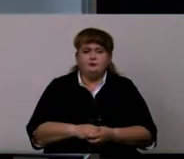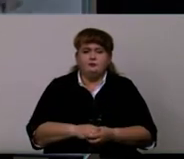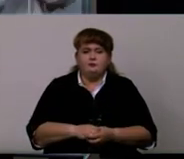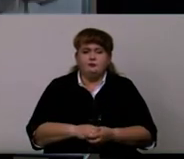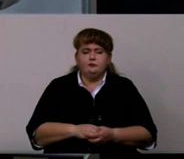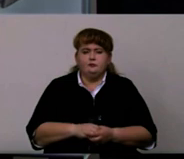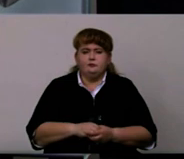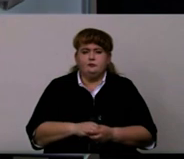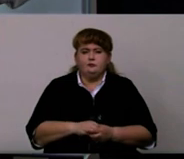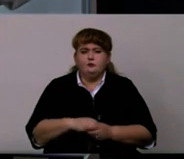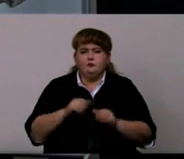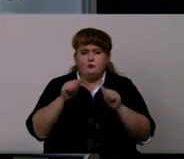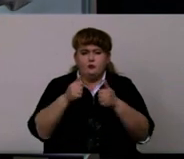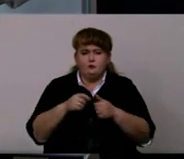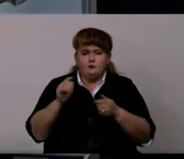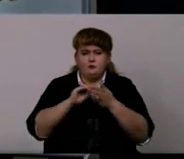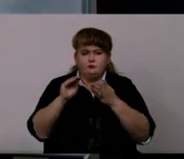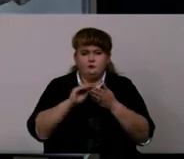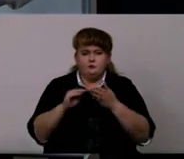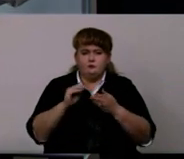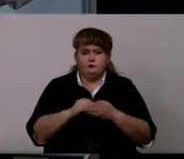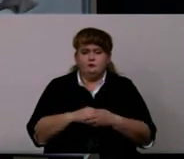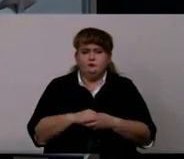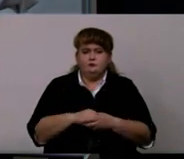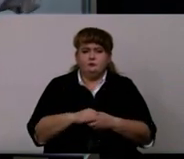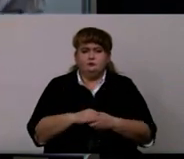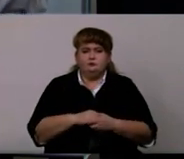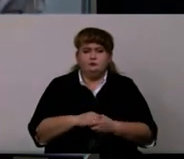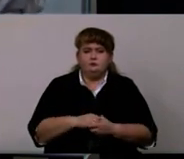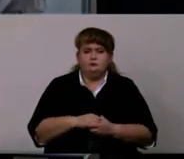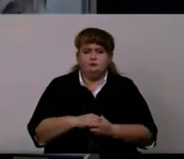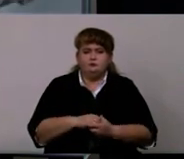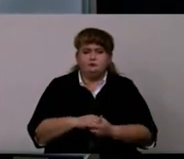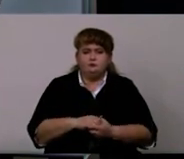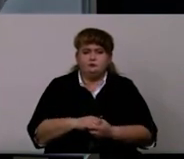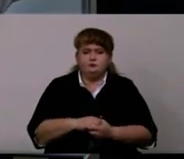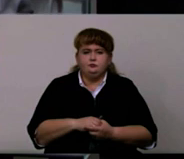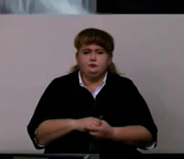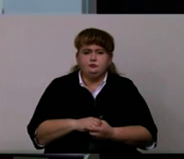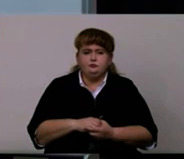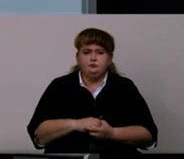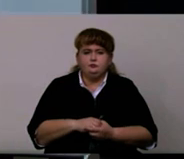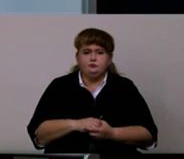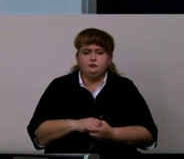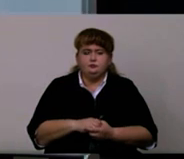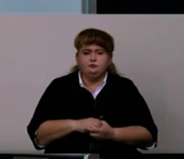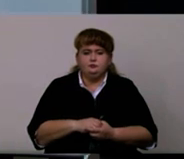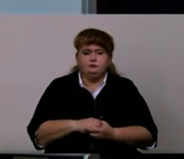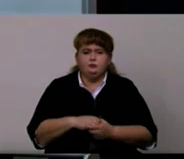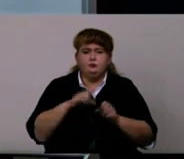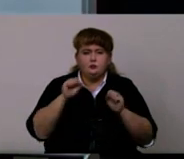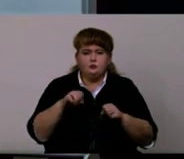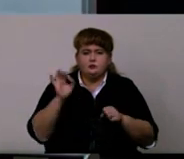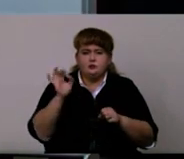корень квадратный. 2 умножить на Е кинетическое, деленное на массу. Можно